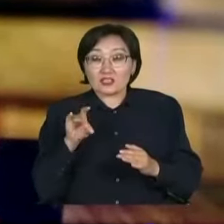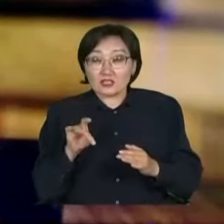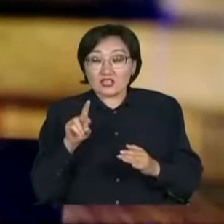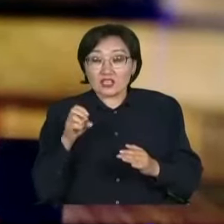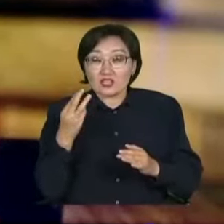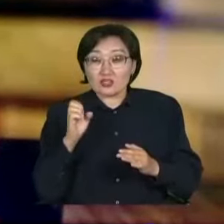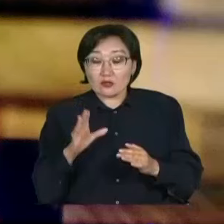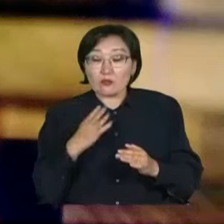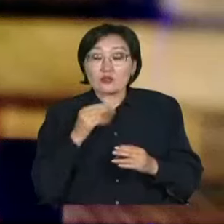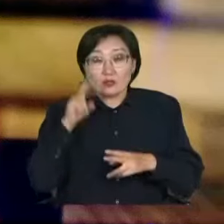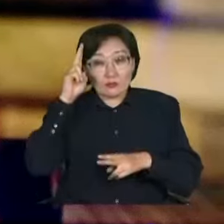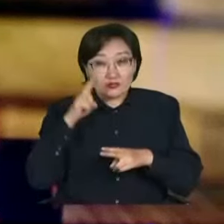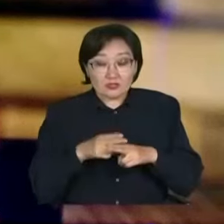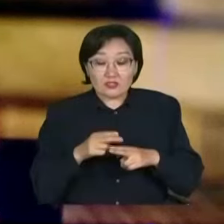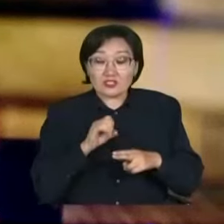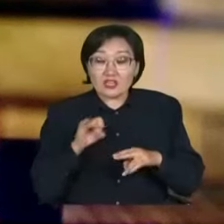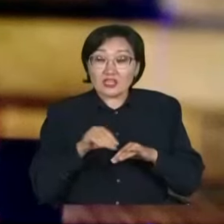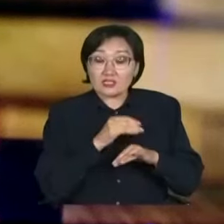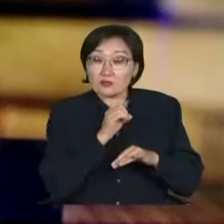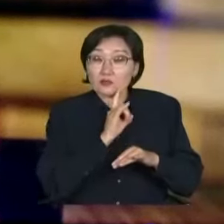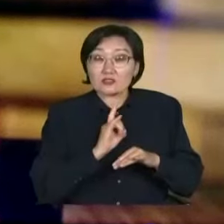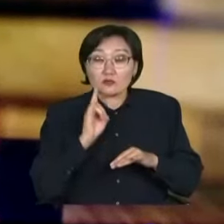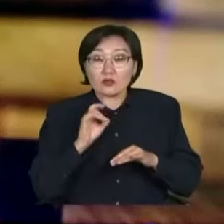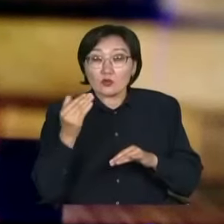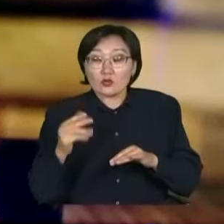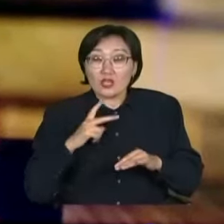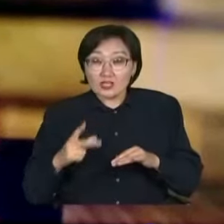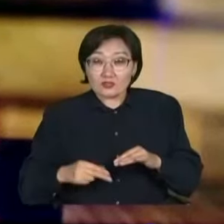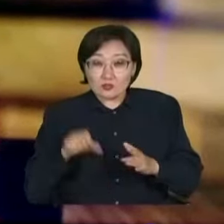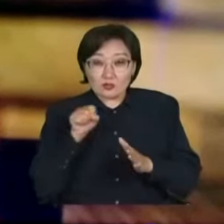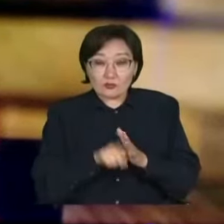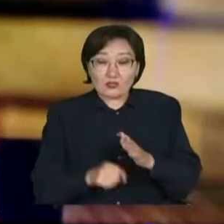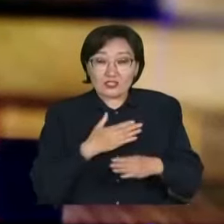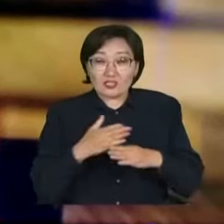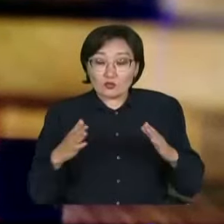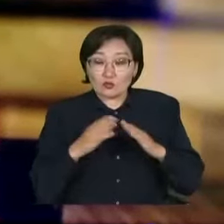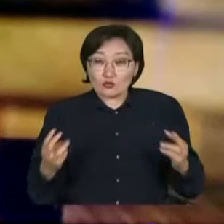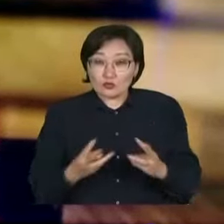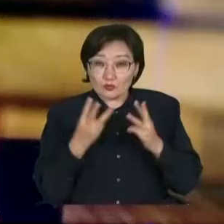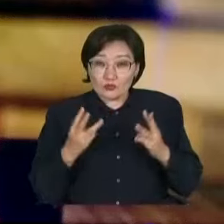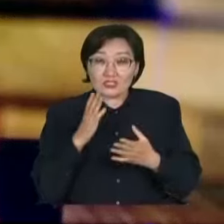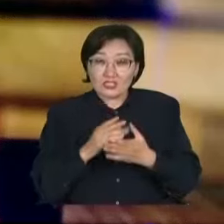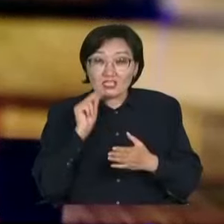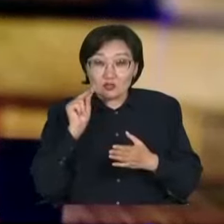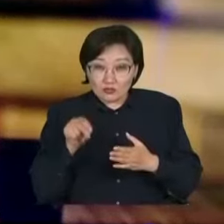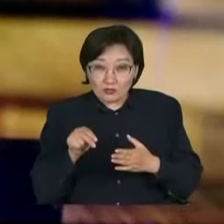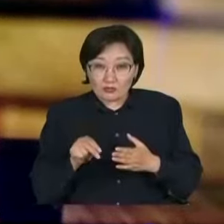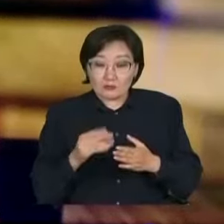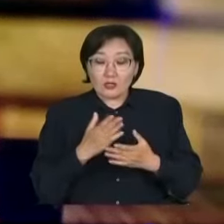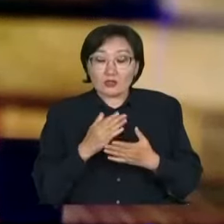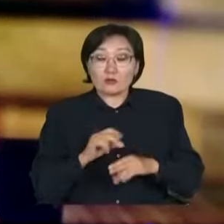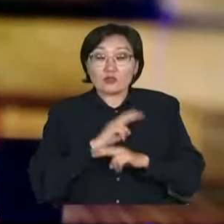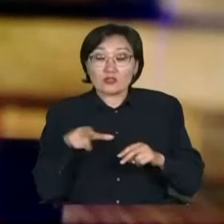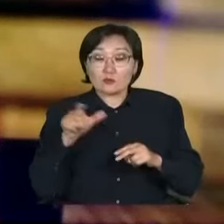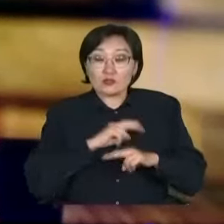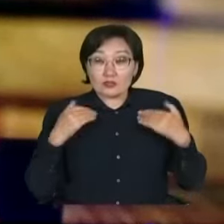өз інісін. Азаматтық некедегі әйелімен оның қызын өлтіріп артынша үйлерін өртеп жіберді деген күдік келінген. Есте болса,